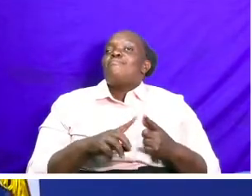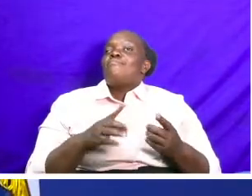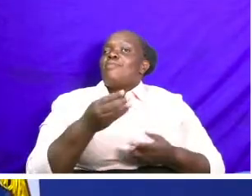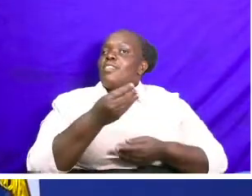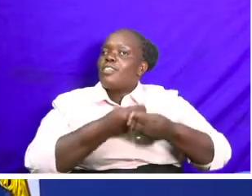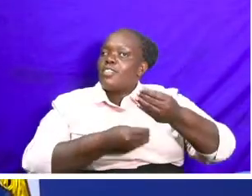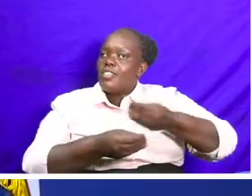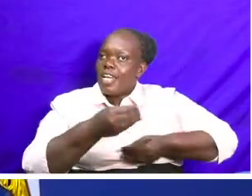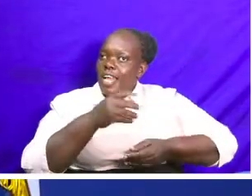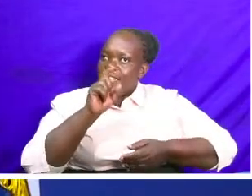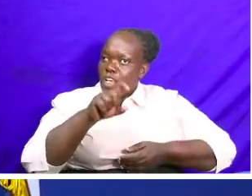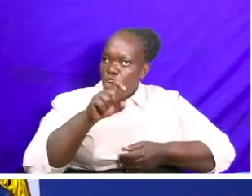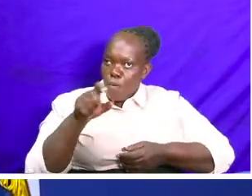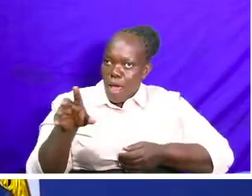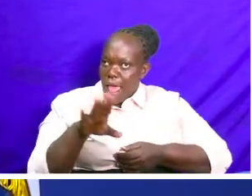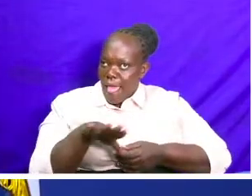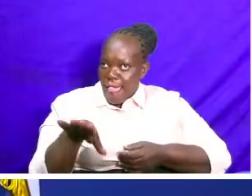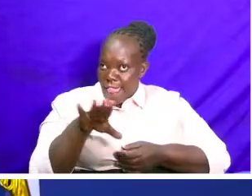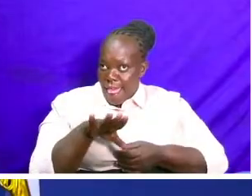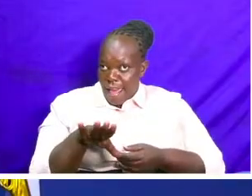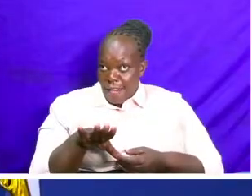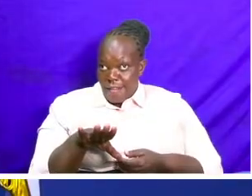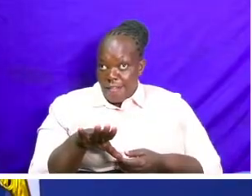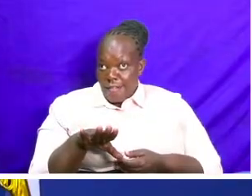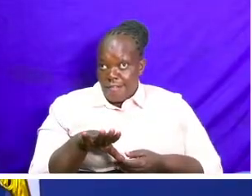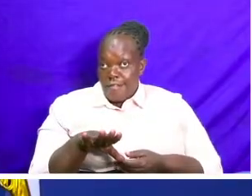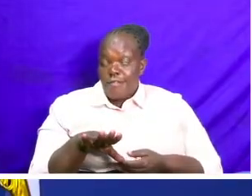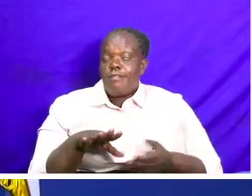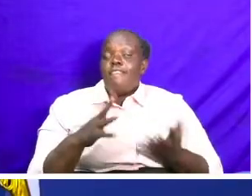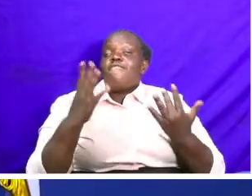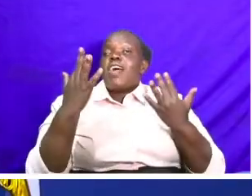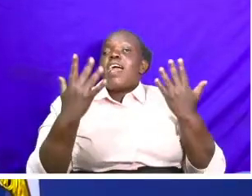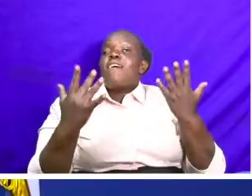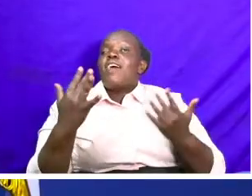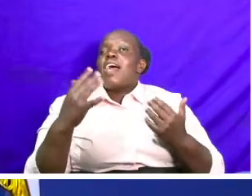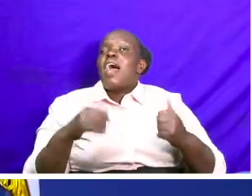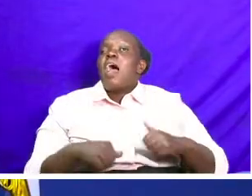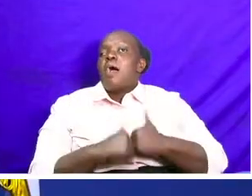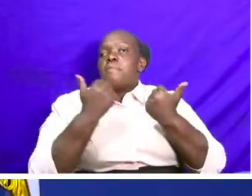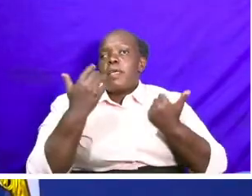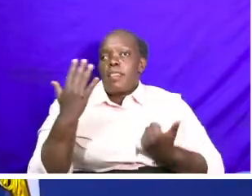traders in Gikomba following the tragic fire incident that happened.